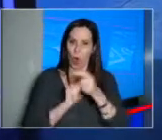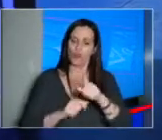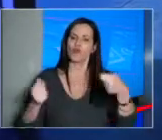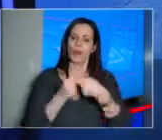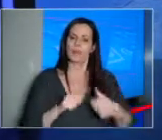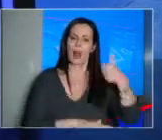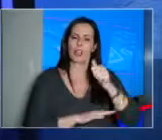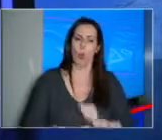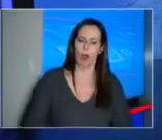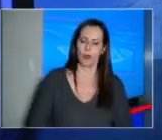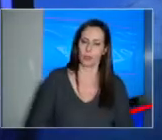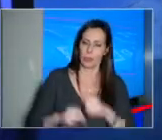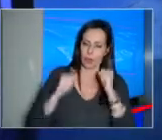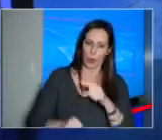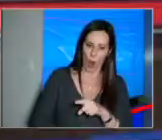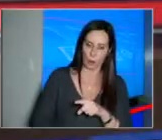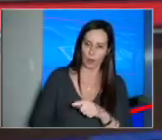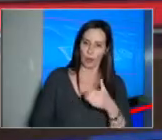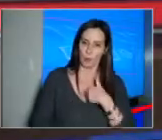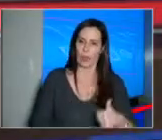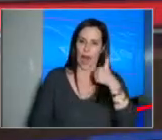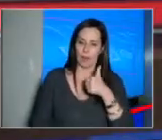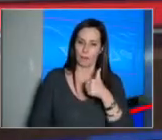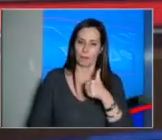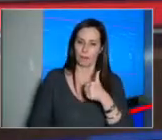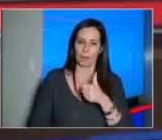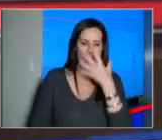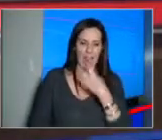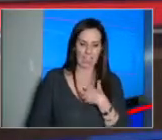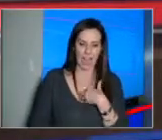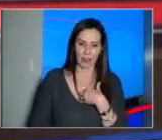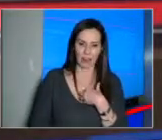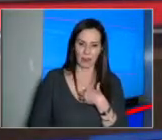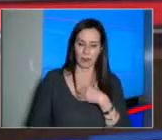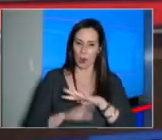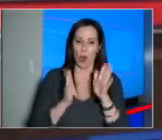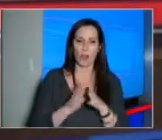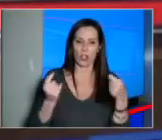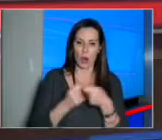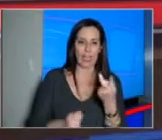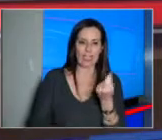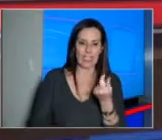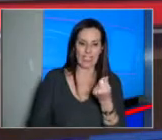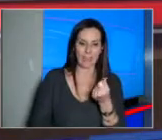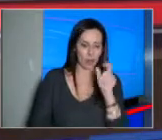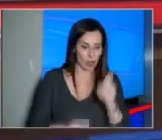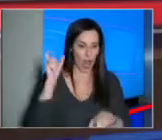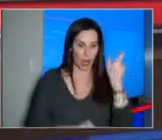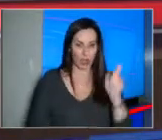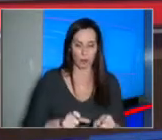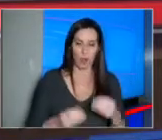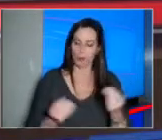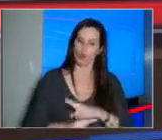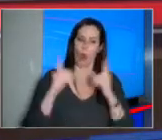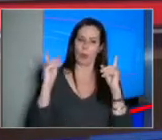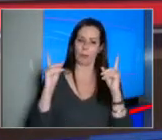שותפים לניהול? את הביטוח לאומי אנחנו מנהלים. לצערי הרב, בכל מה שנוגע לכספי המבוטחים, פני הדברים